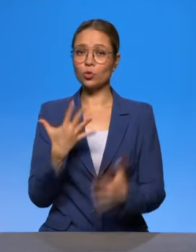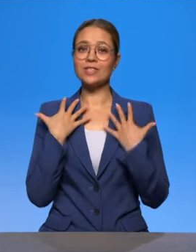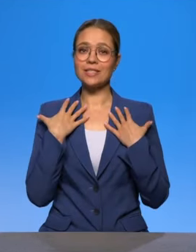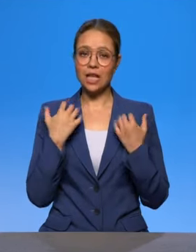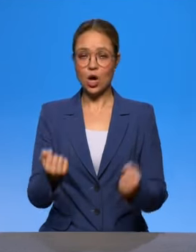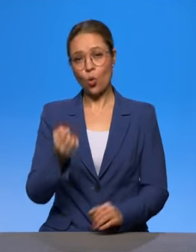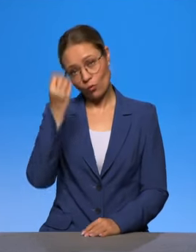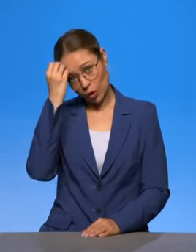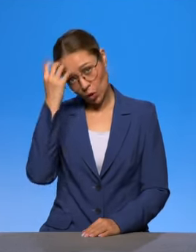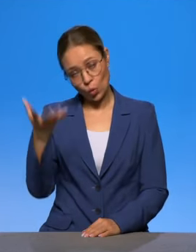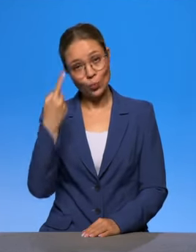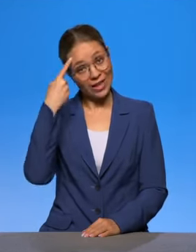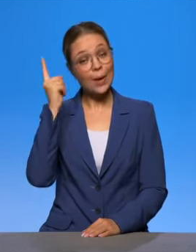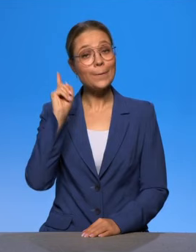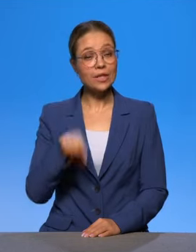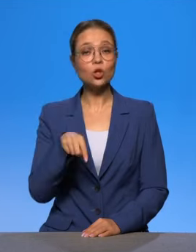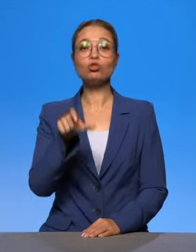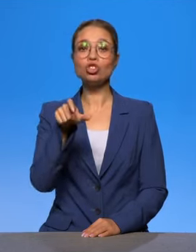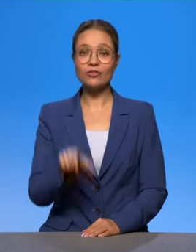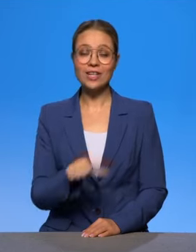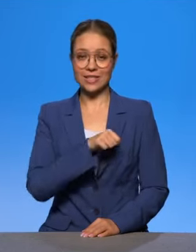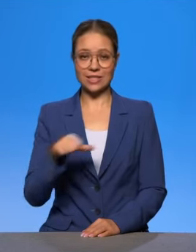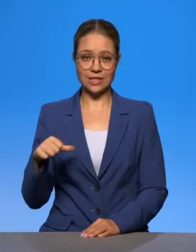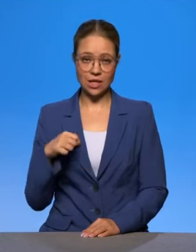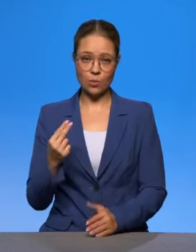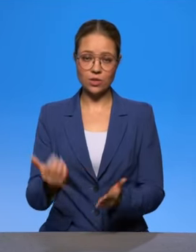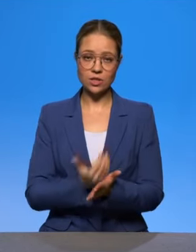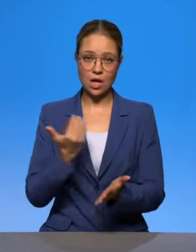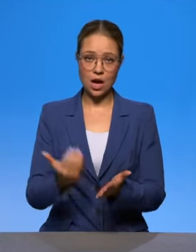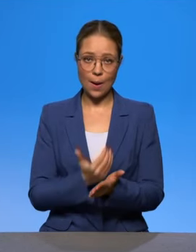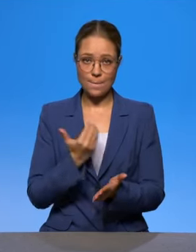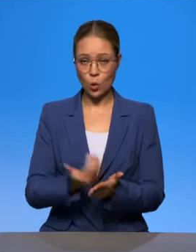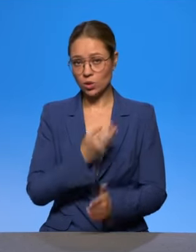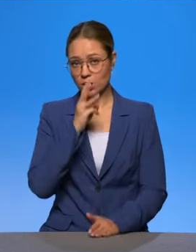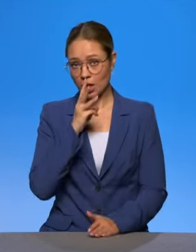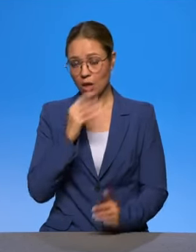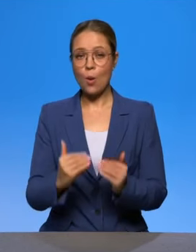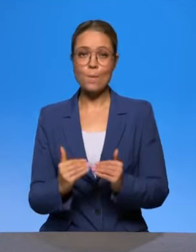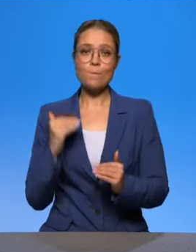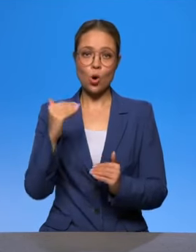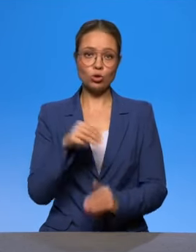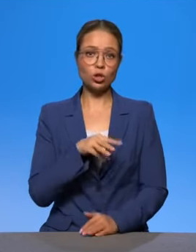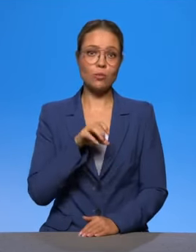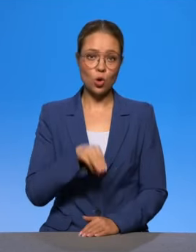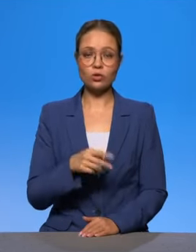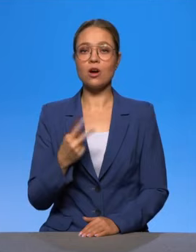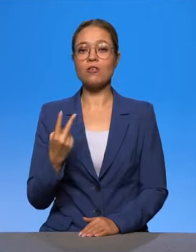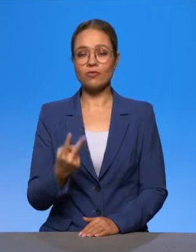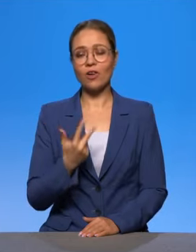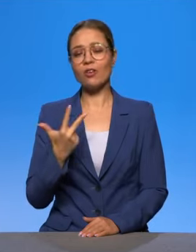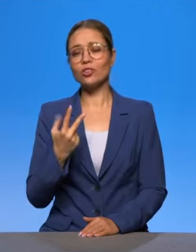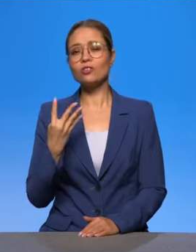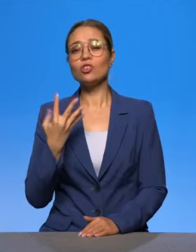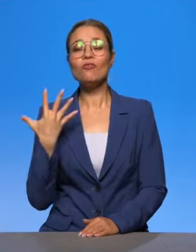умный и компетентный, он сам себе заработает заработную плату выше МРОТа в 2, в 3, в 4, в 5 раз.